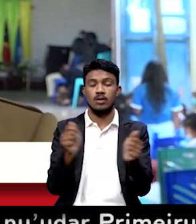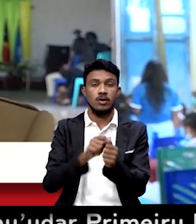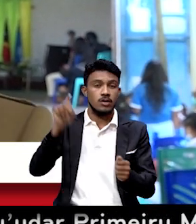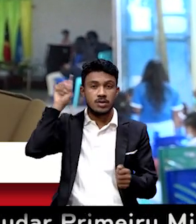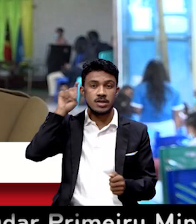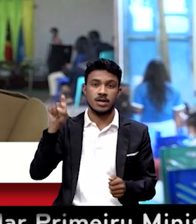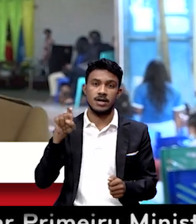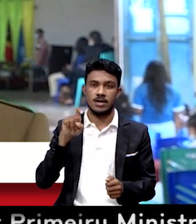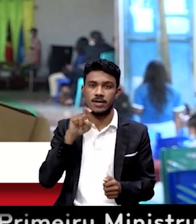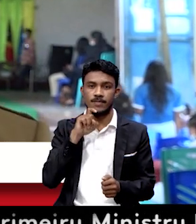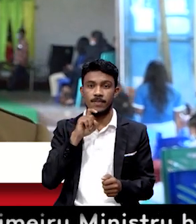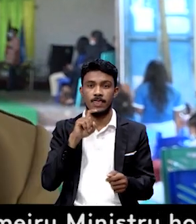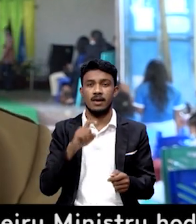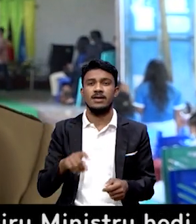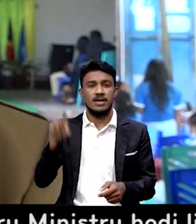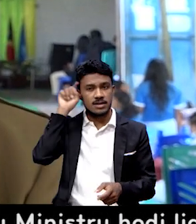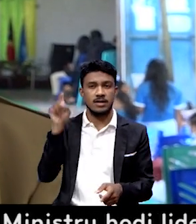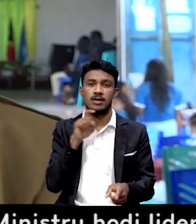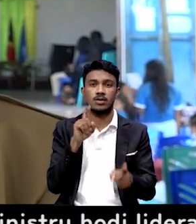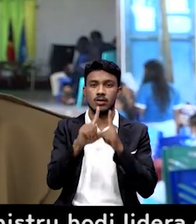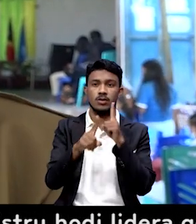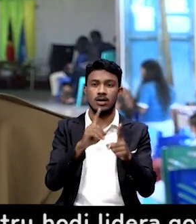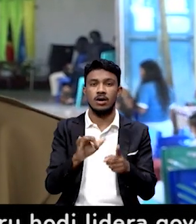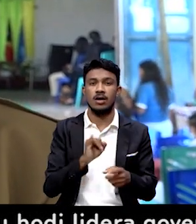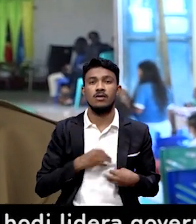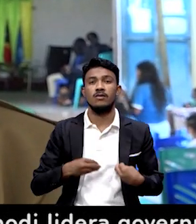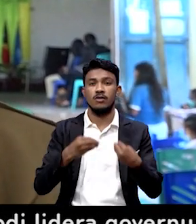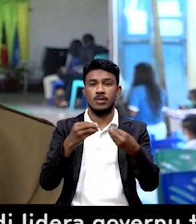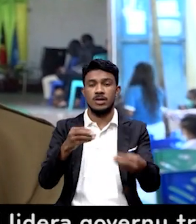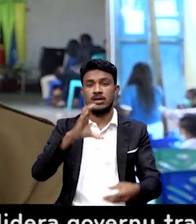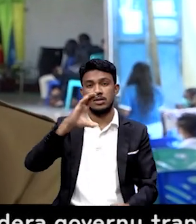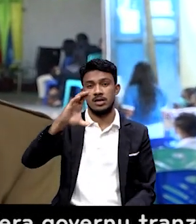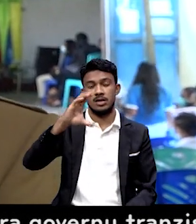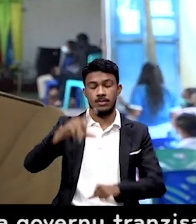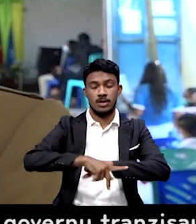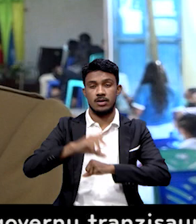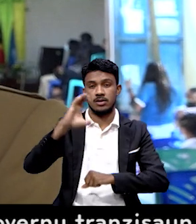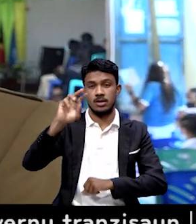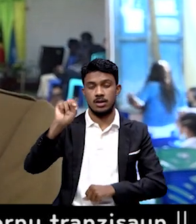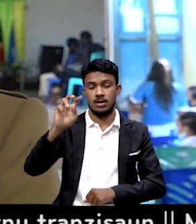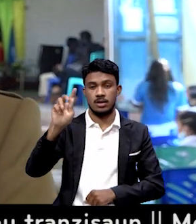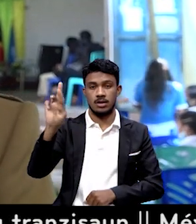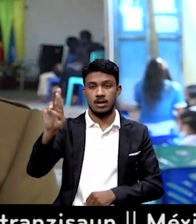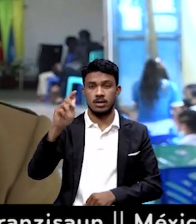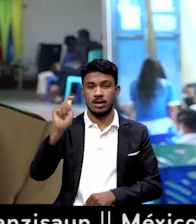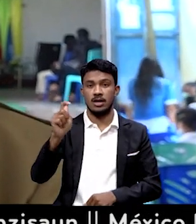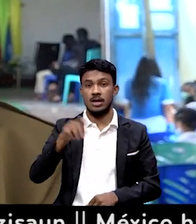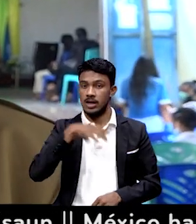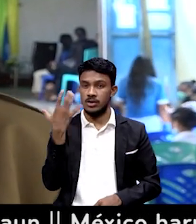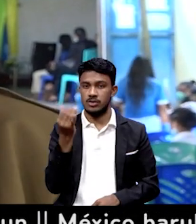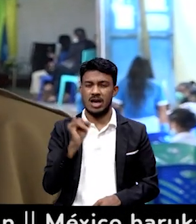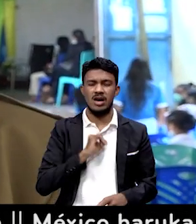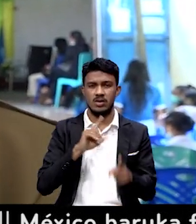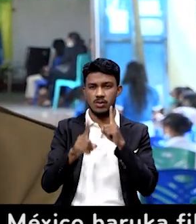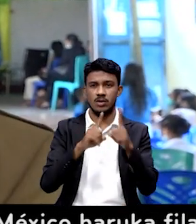abonana hatete oi ne au pode bo po senarte sira hiru. Au kulio Maria Gatil la fia liu